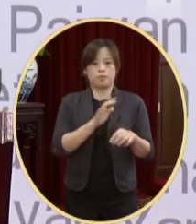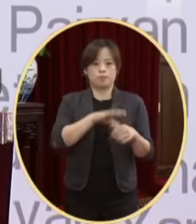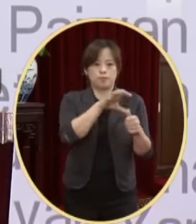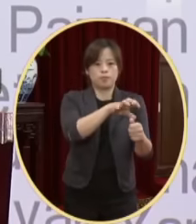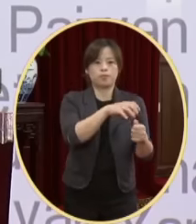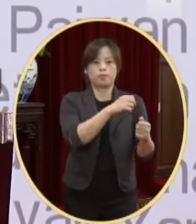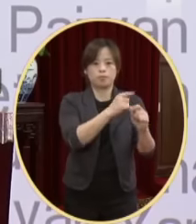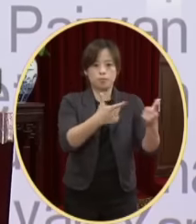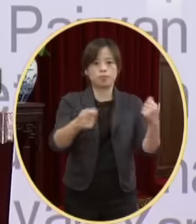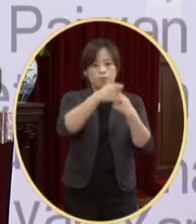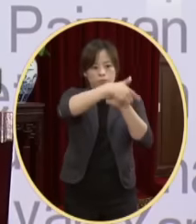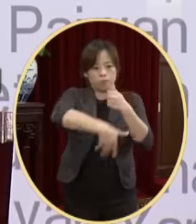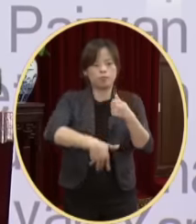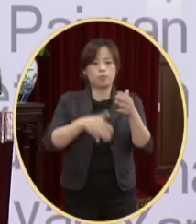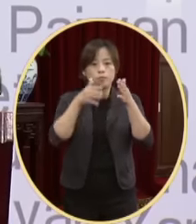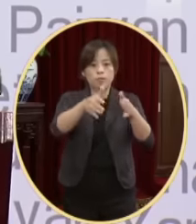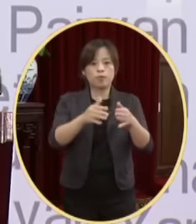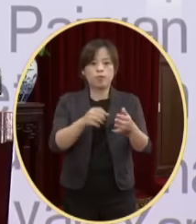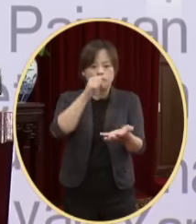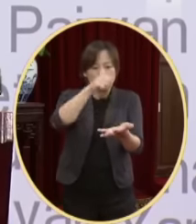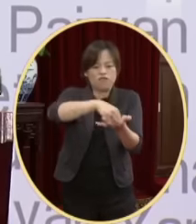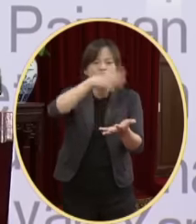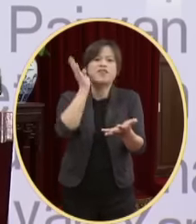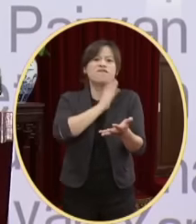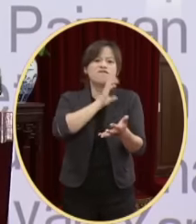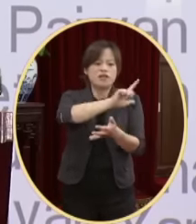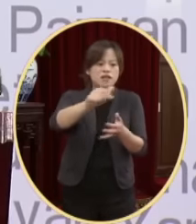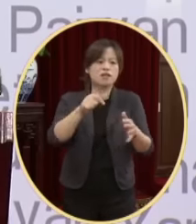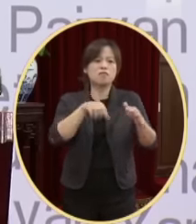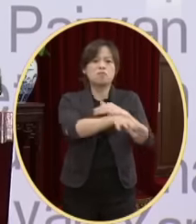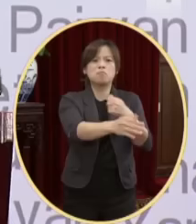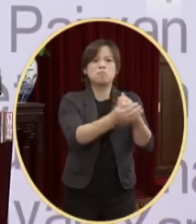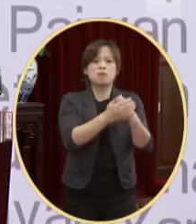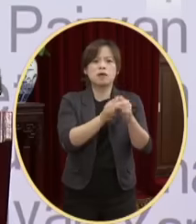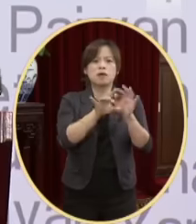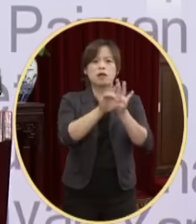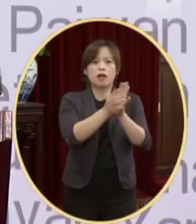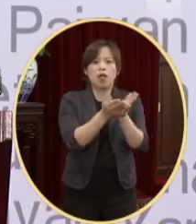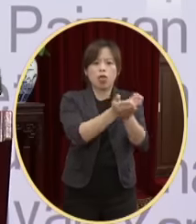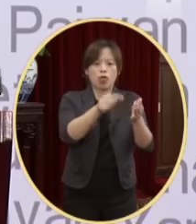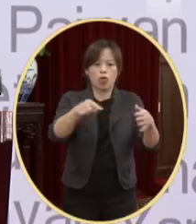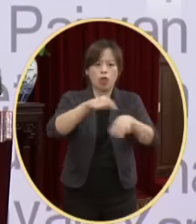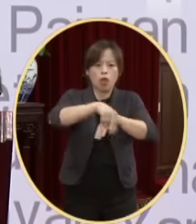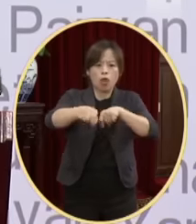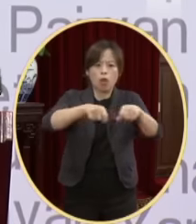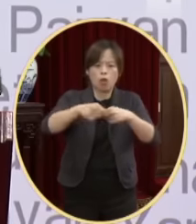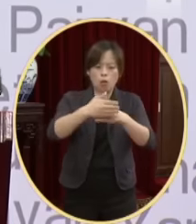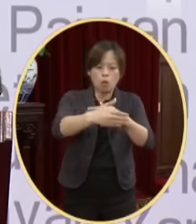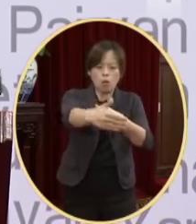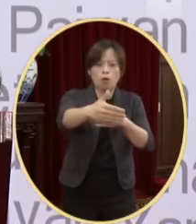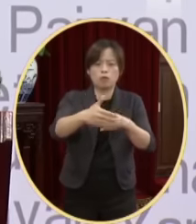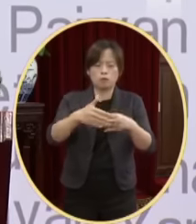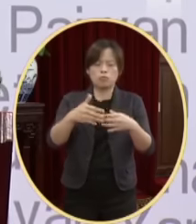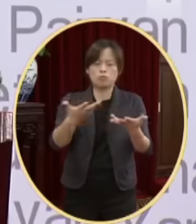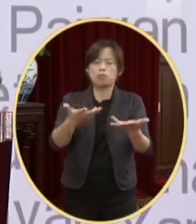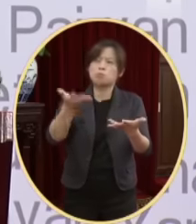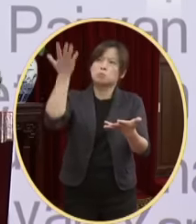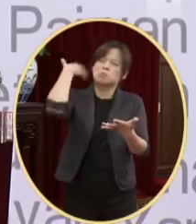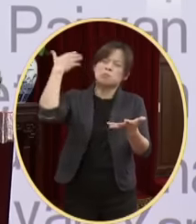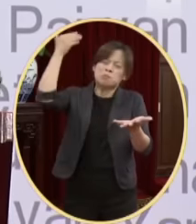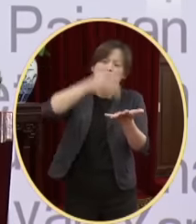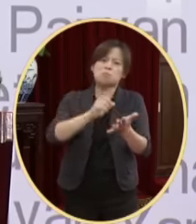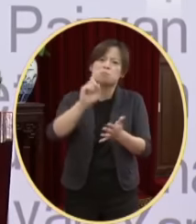求相关的部门针对核废料储存在兰屿的相关的决策的经过提出真相调查